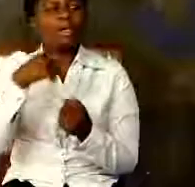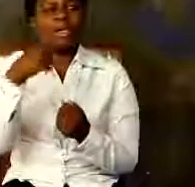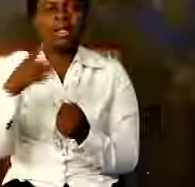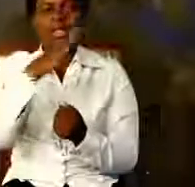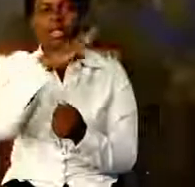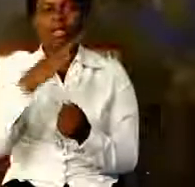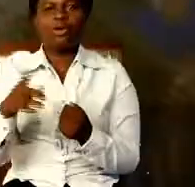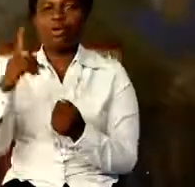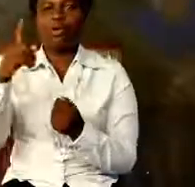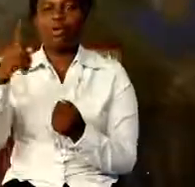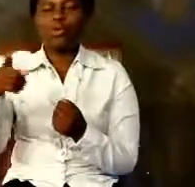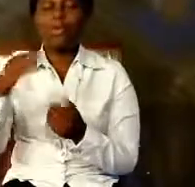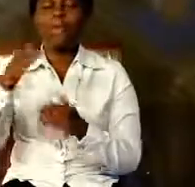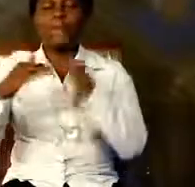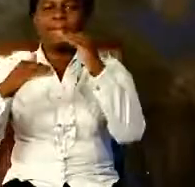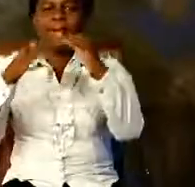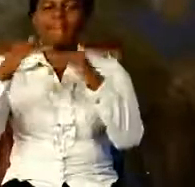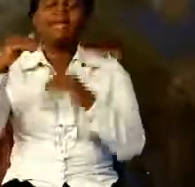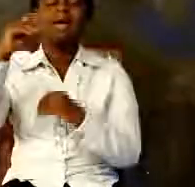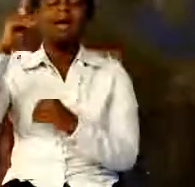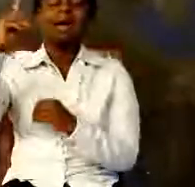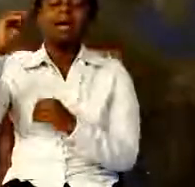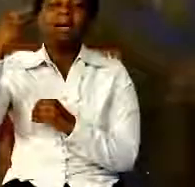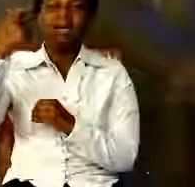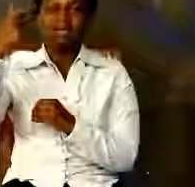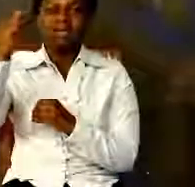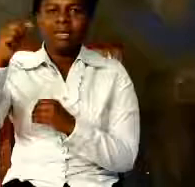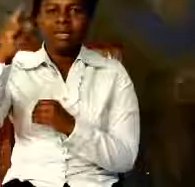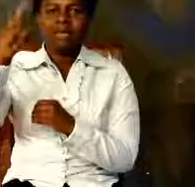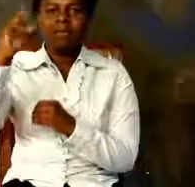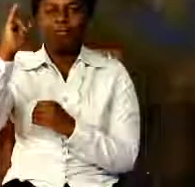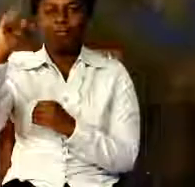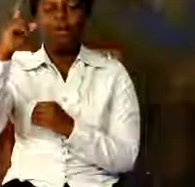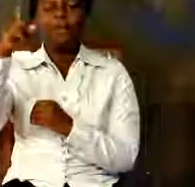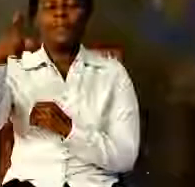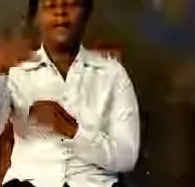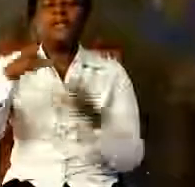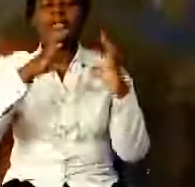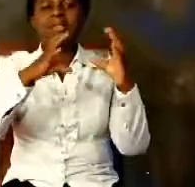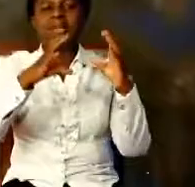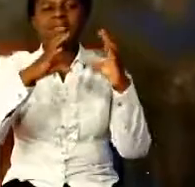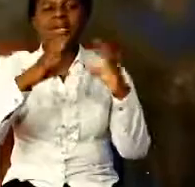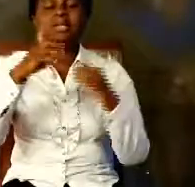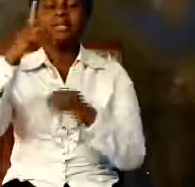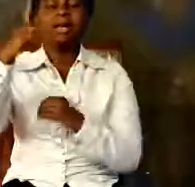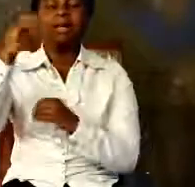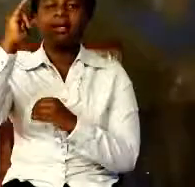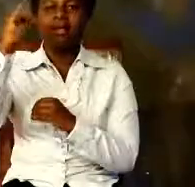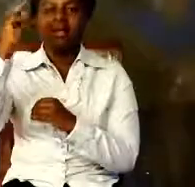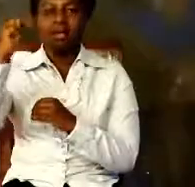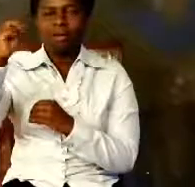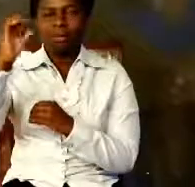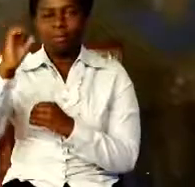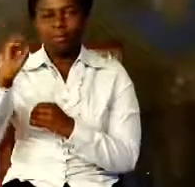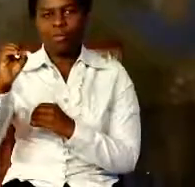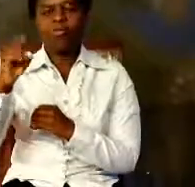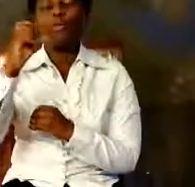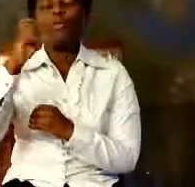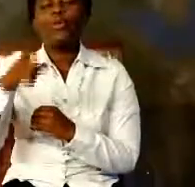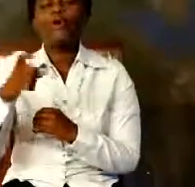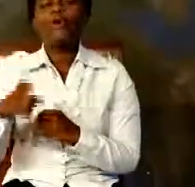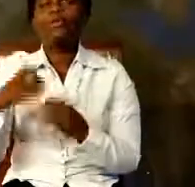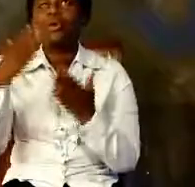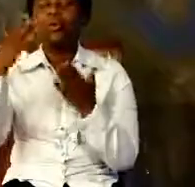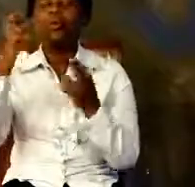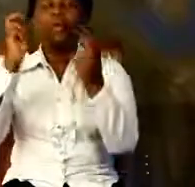kule Mpanda Katavi, pale Himo Stendi, katika stendi ya Himo pale Beatrice. Watu wa Mungu wanakutana